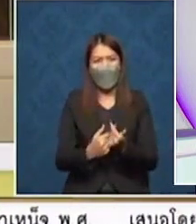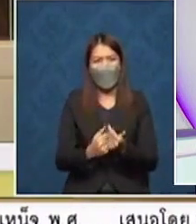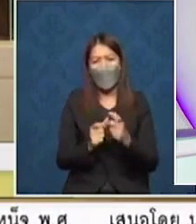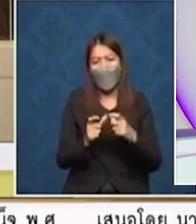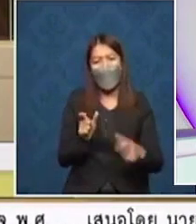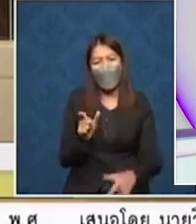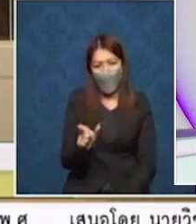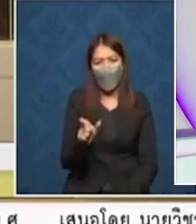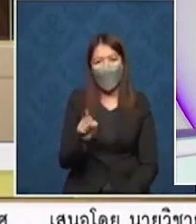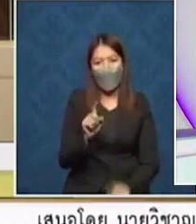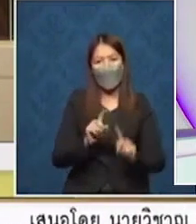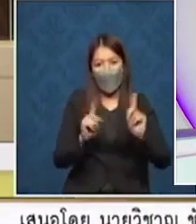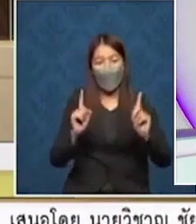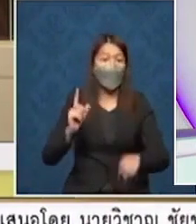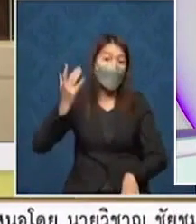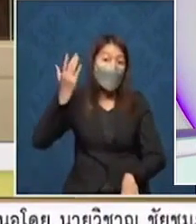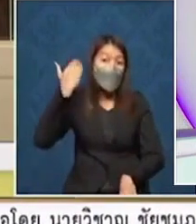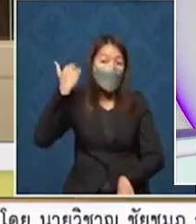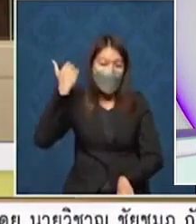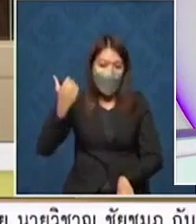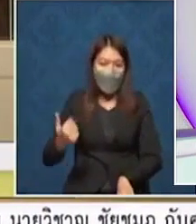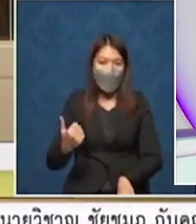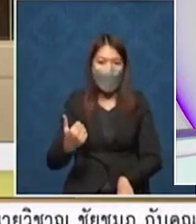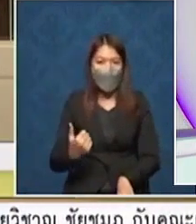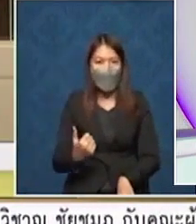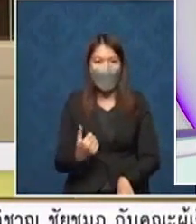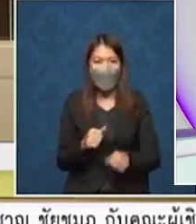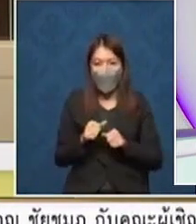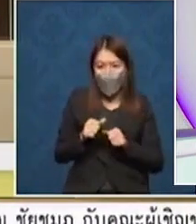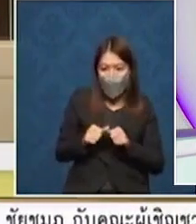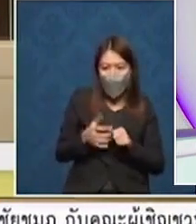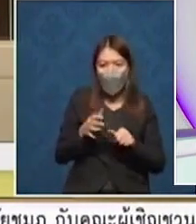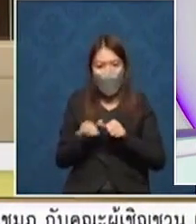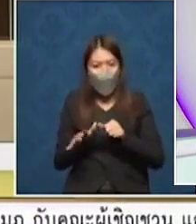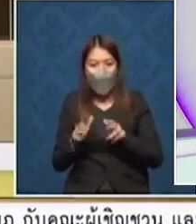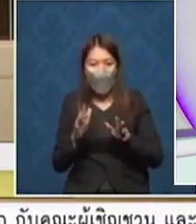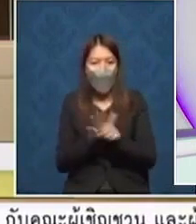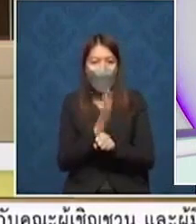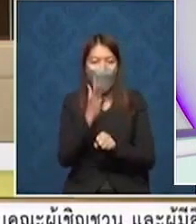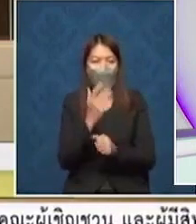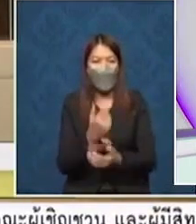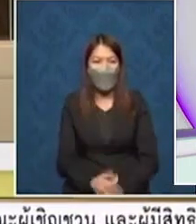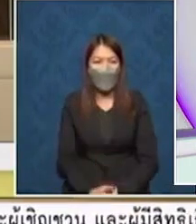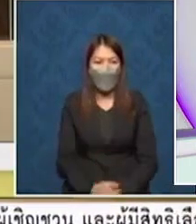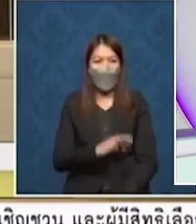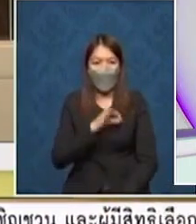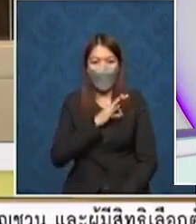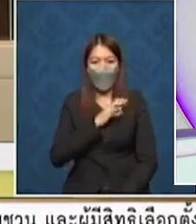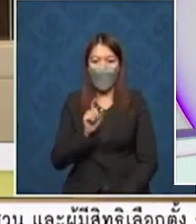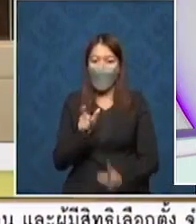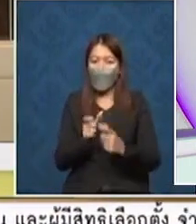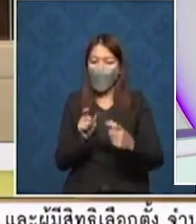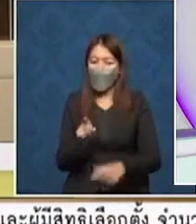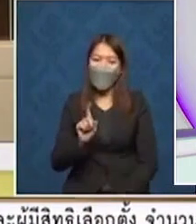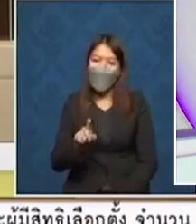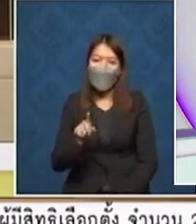่ในเมื่อเขาเสนอใหมการนองคประชุมกตองนบ สุท้าย มีเสียงอยู่ 227 เสีงไม